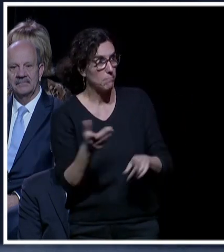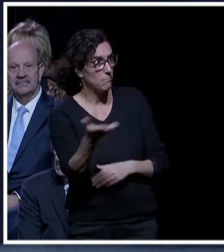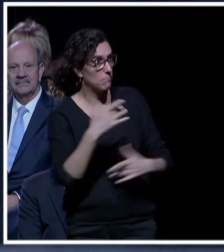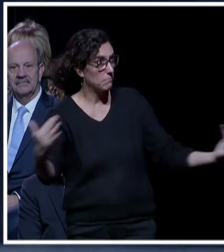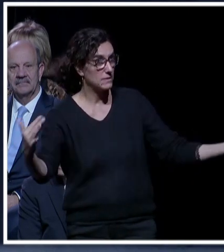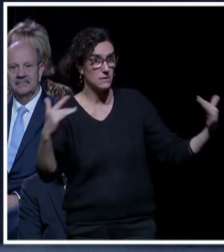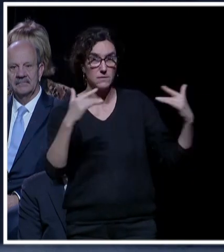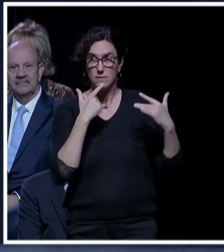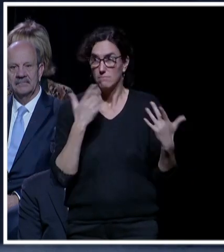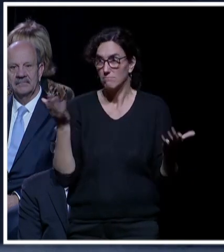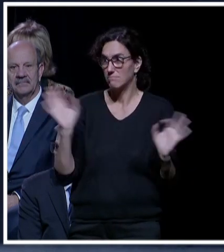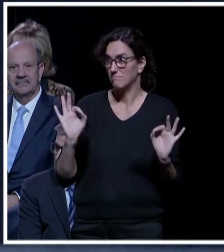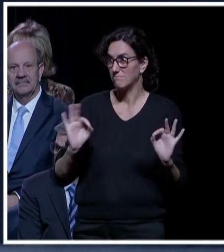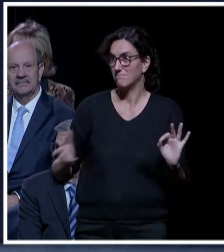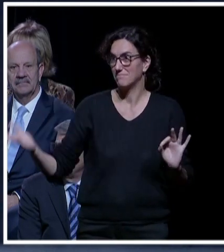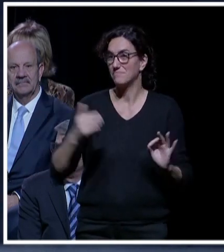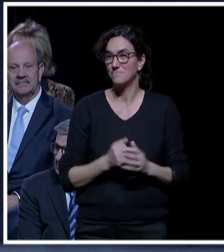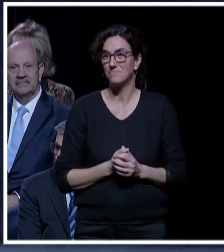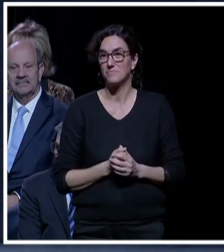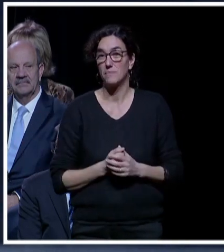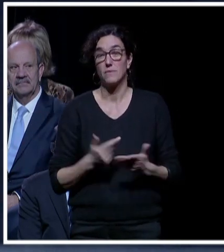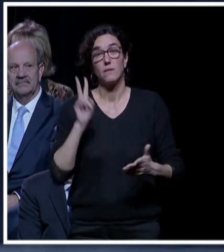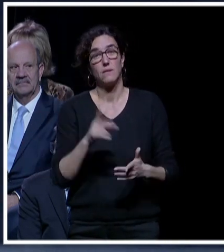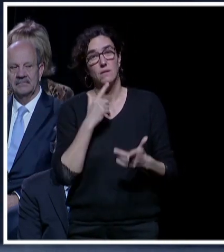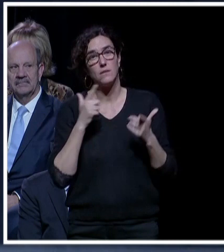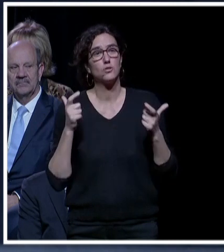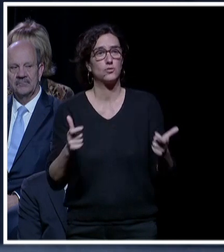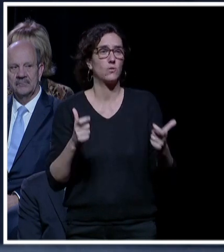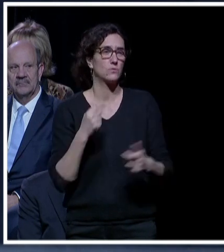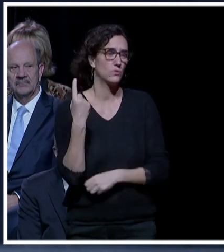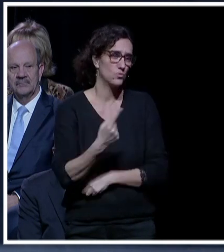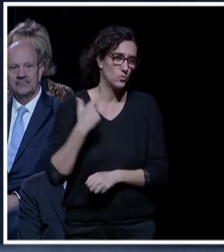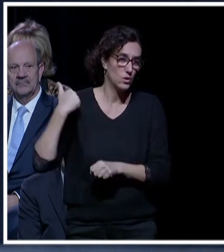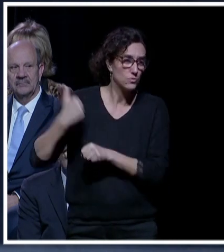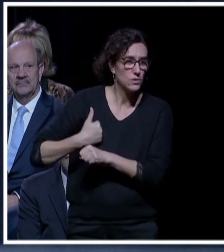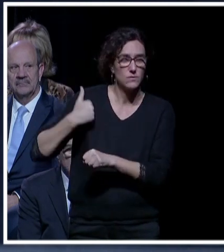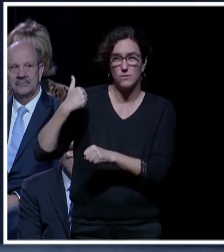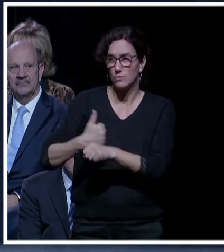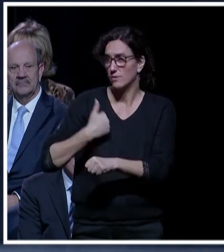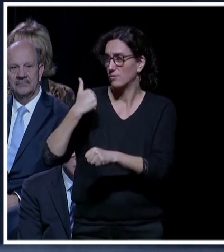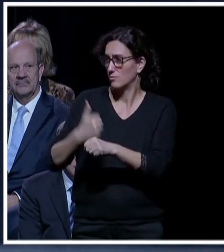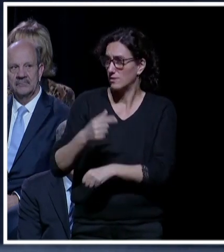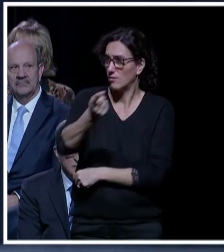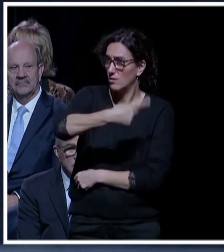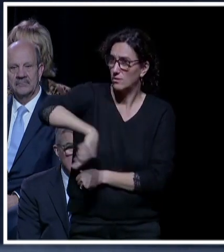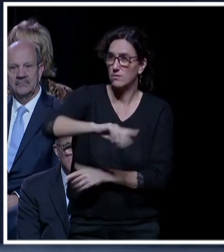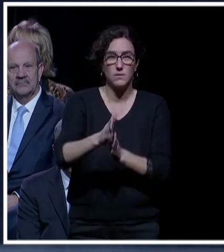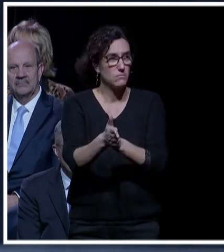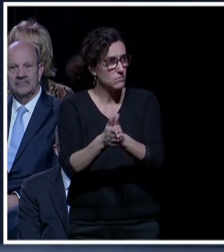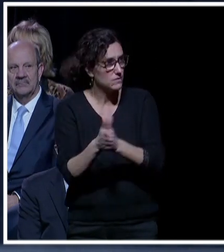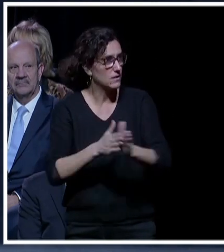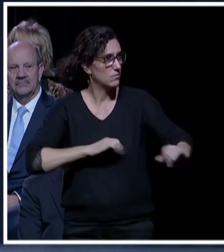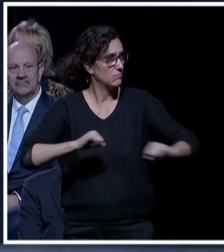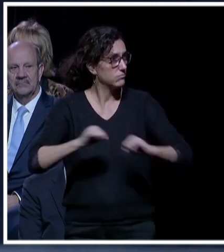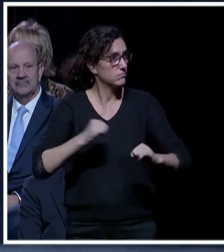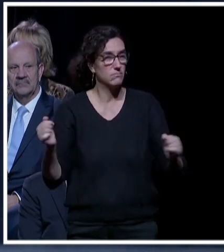de participants pour ces cérémonies de vœux. C'est une grande chance de pouvoir compter année après année sur votre mobilisation. Croyez-moi, cela nous